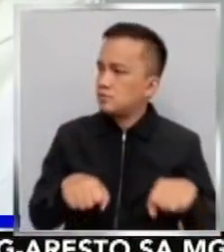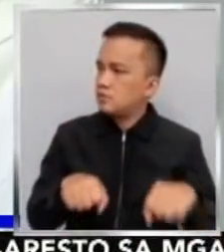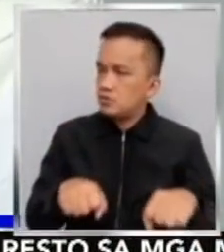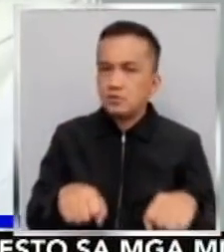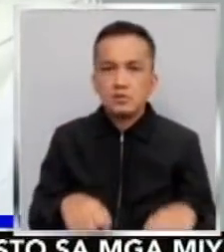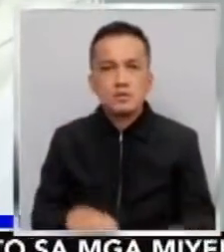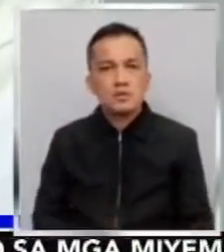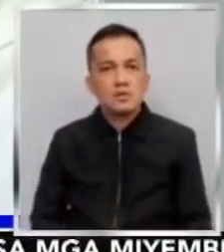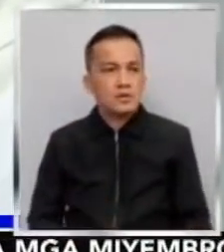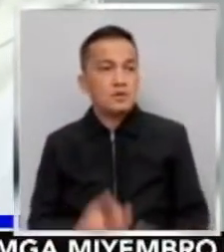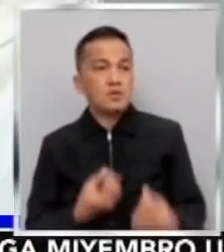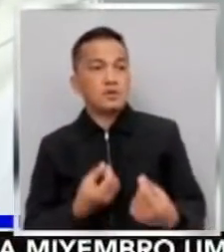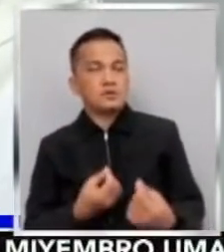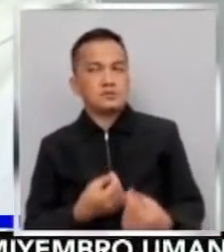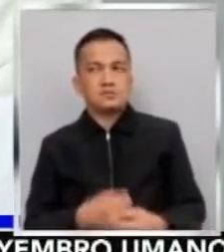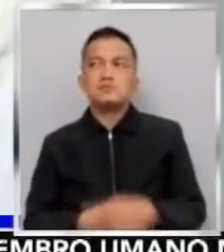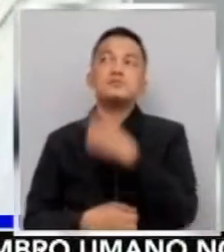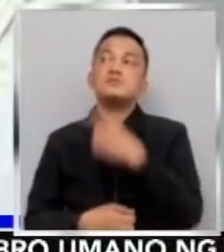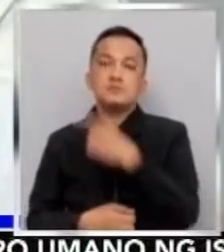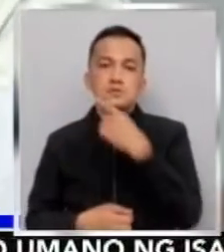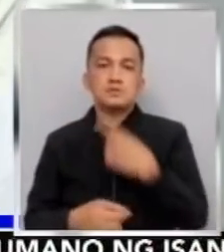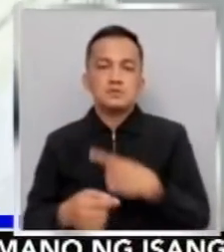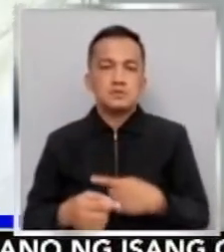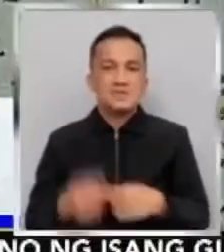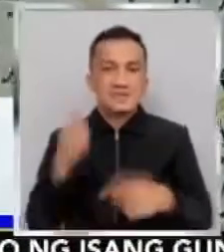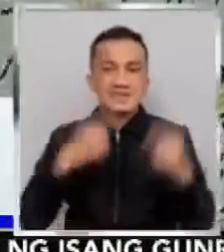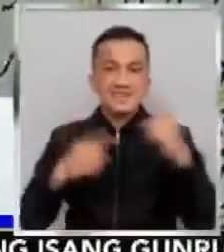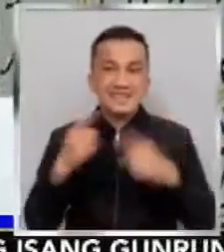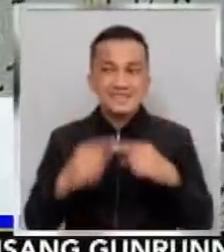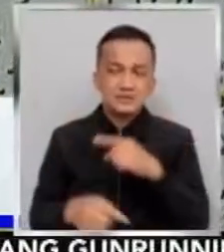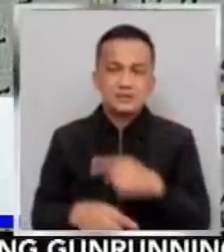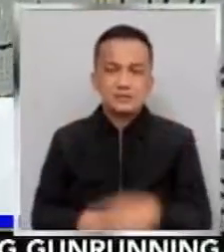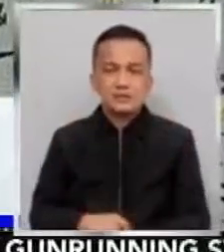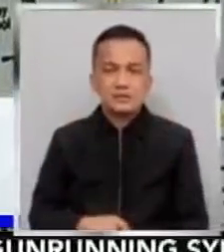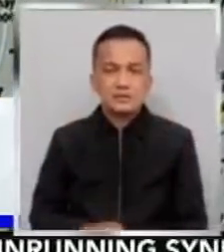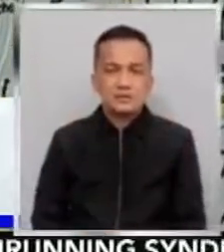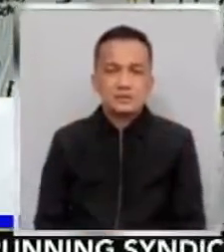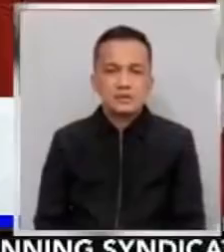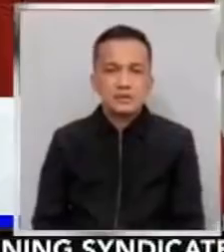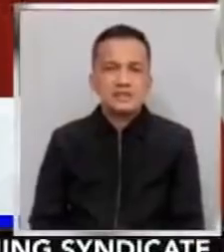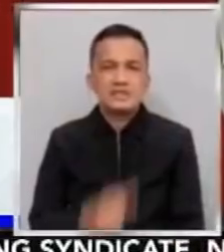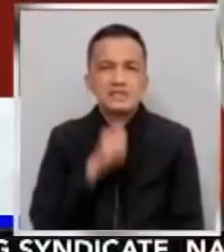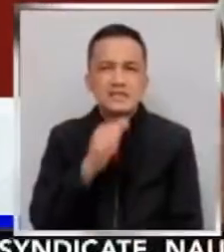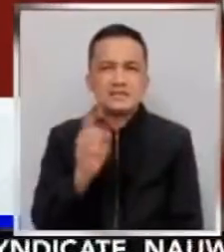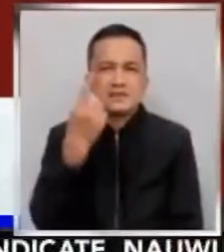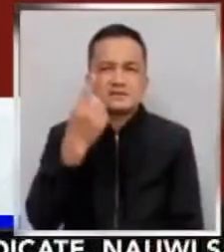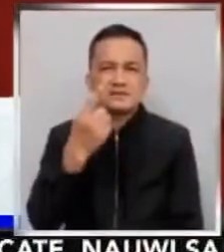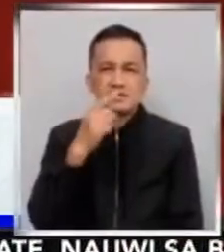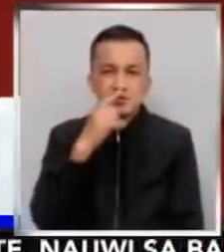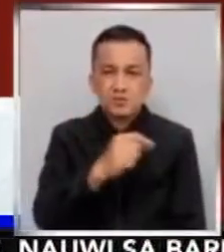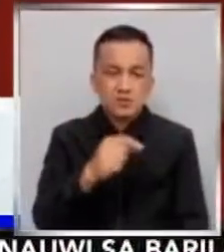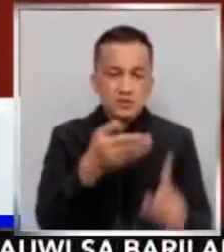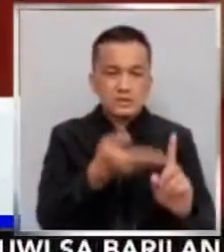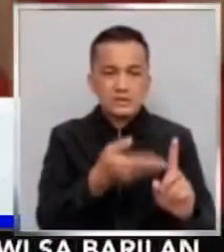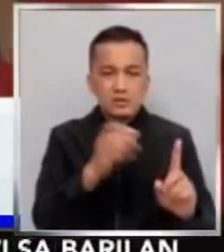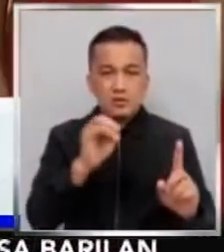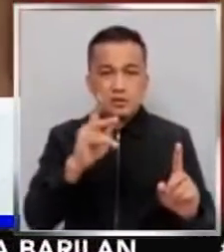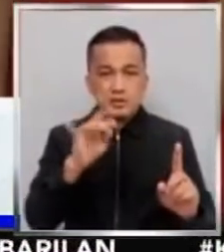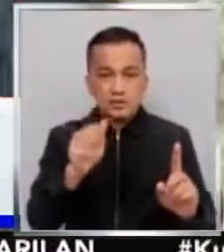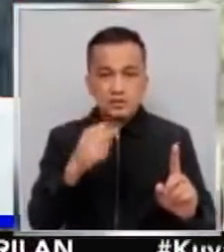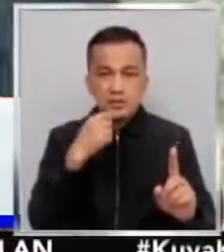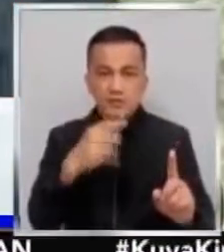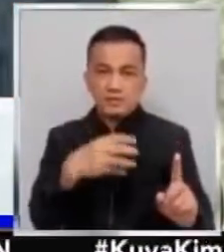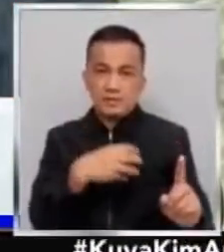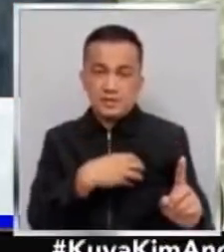doon? Sumisenyas po. Anong senyas? Hindi raw ito ang unang sumbong laban kay Oliva ayon sa NPD Special Operations